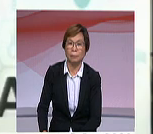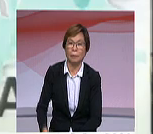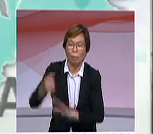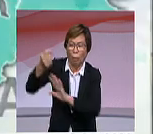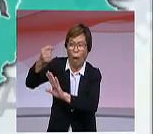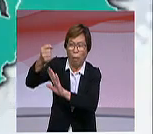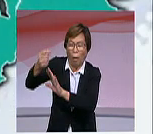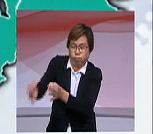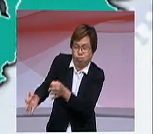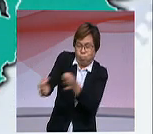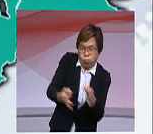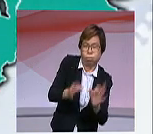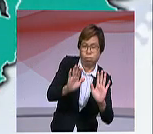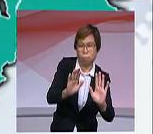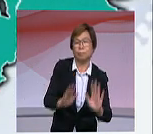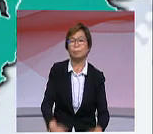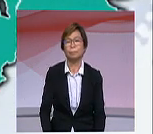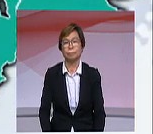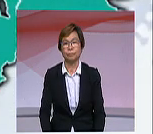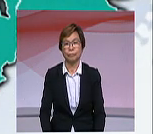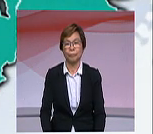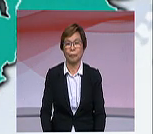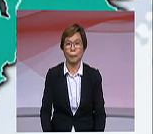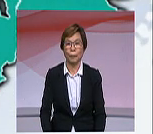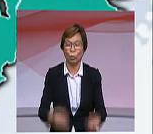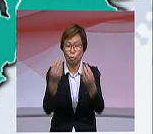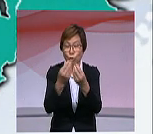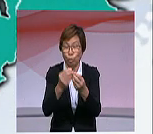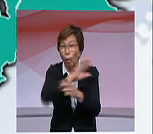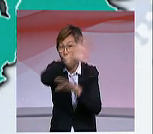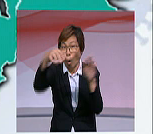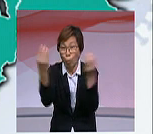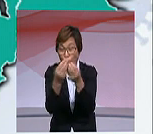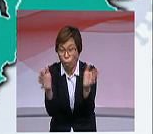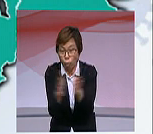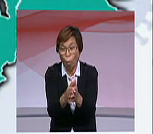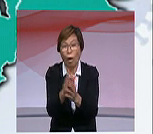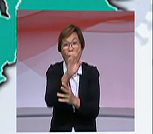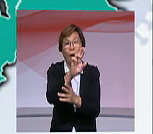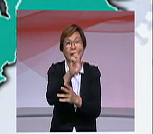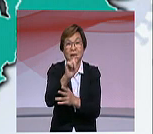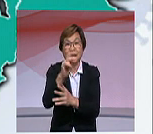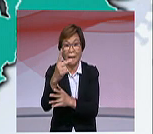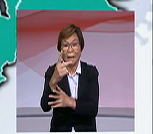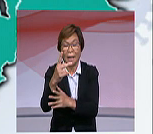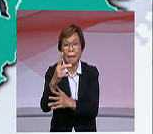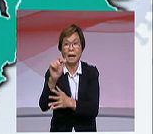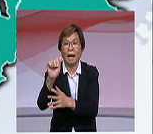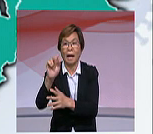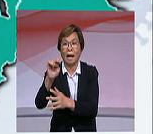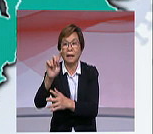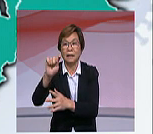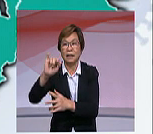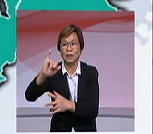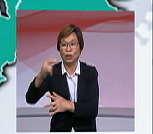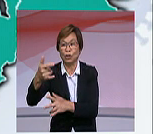hari ke depan. Next. Dimaklumkan jumlah kumulatif sampel rapid test kit antigen iaitu RTK antigen